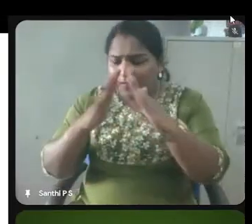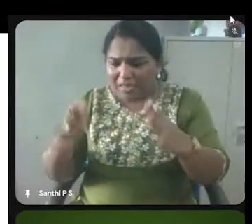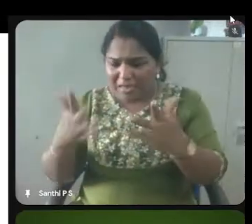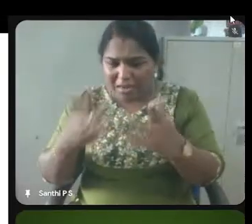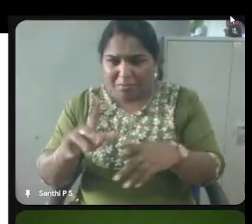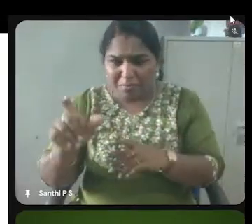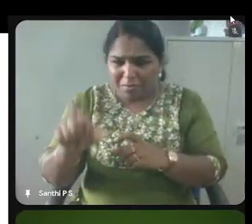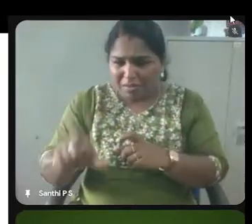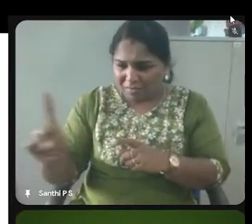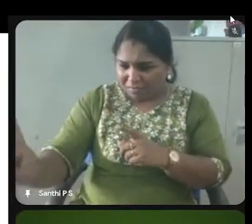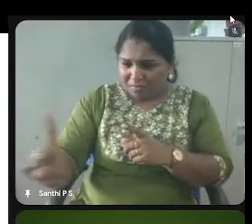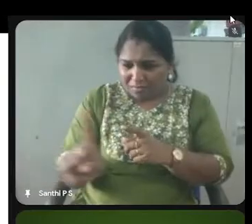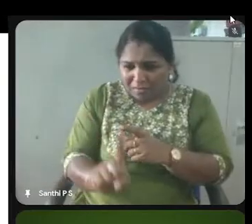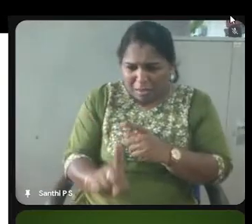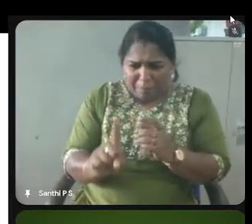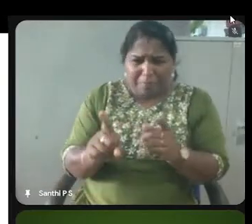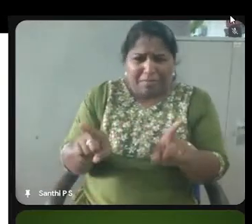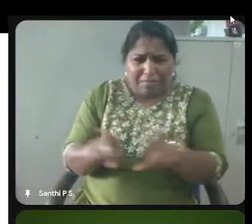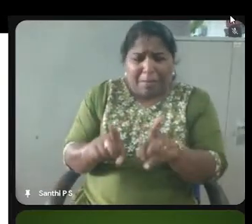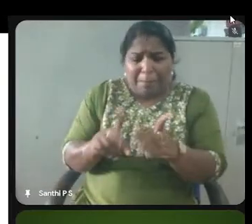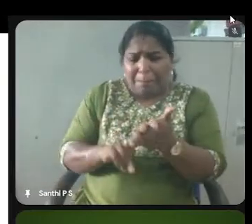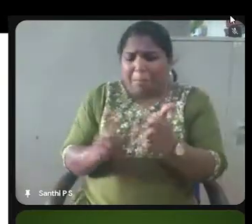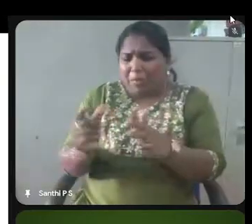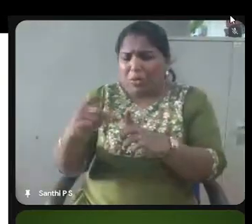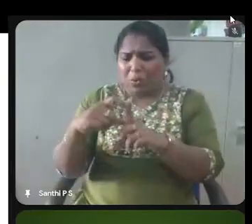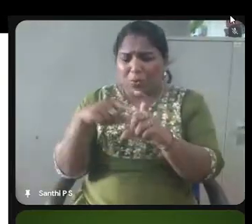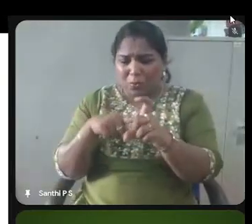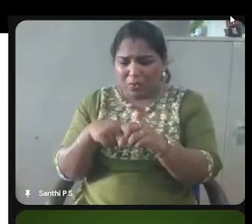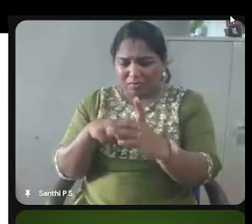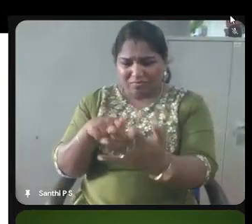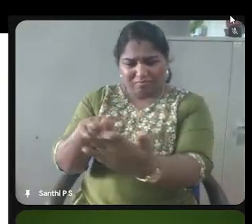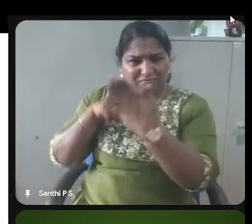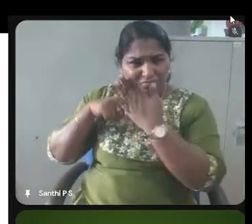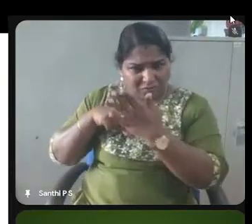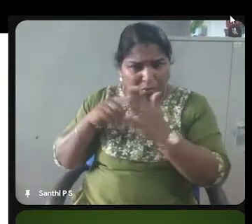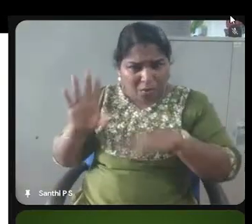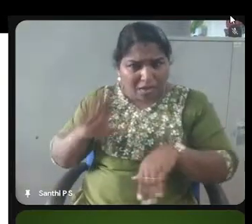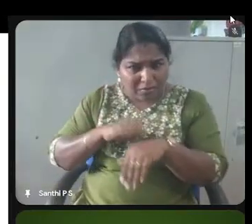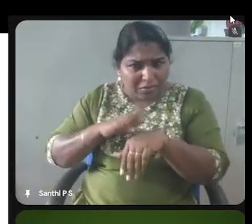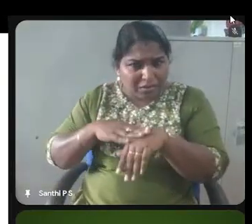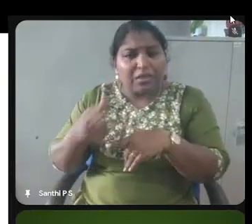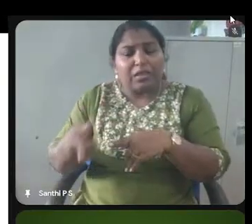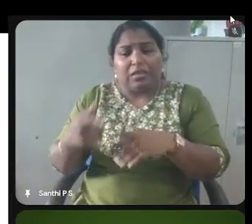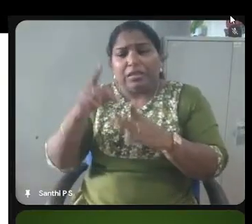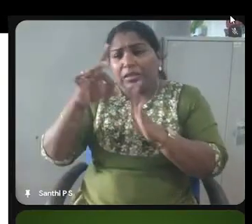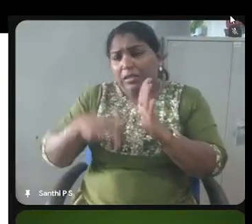ആരെങ്കിലും കാണിച്ചിട്ടുണ്ടോ, ആർക്കെങ്കിലും ഇത് എന്തെങ്കിലും ചെയ്യുന്നുണ്ടോ നമുക്ക് മനസ്സിലാക്കിയാലേ പറ്റത്തുള്ളൂ.